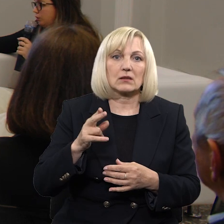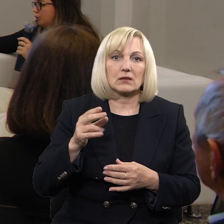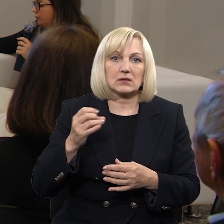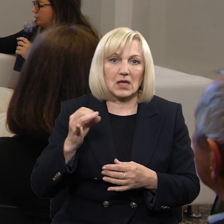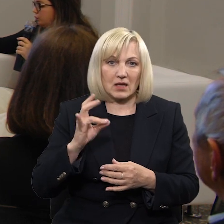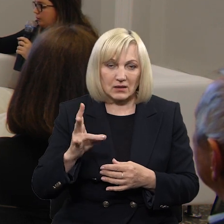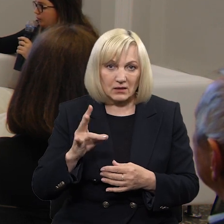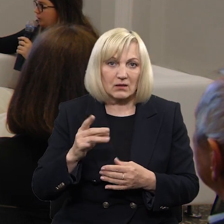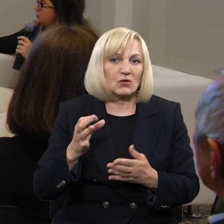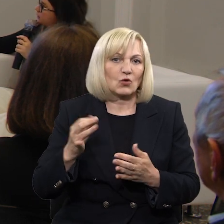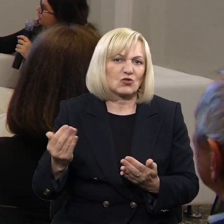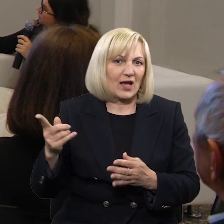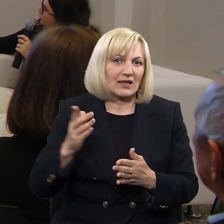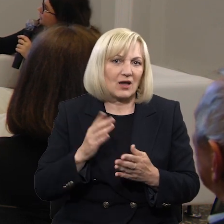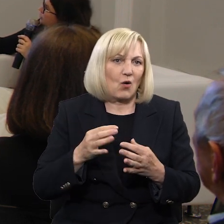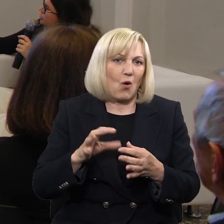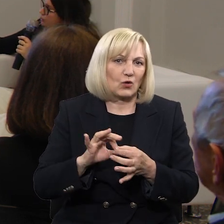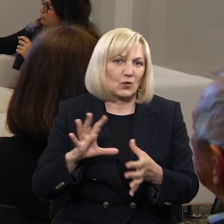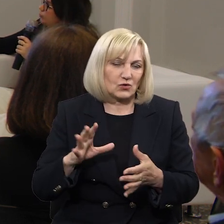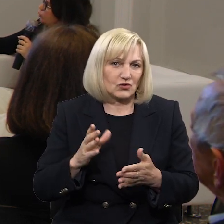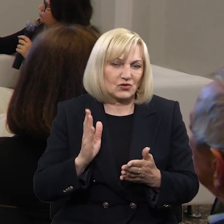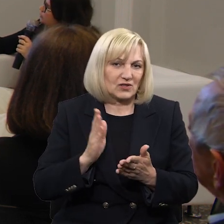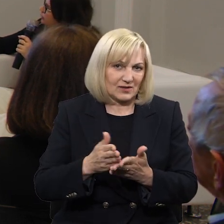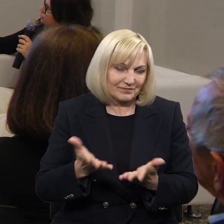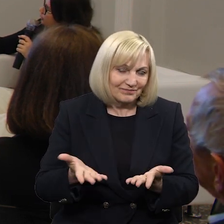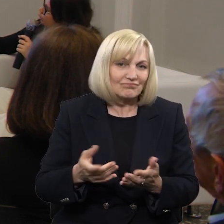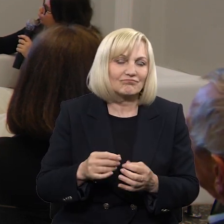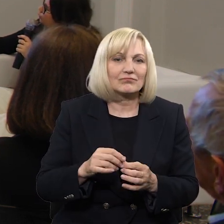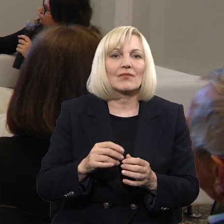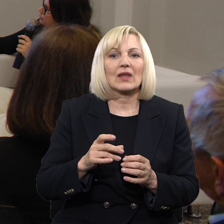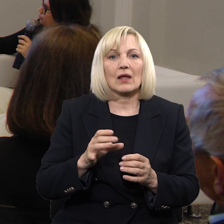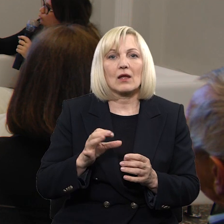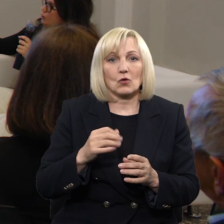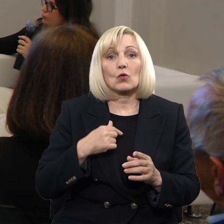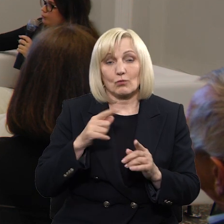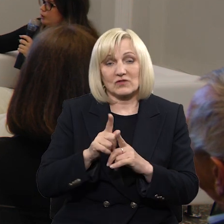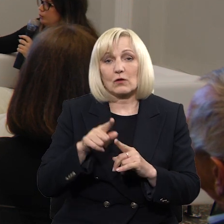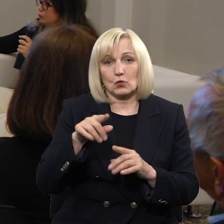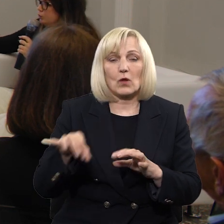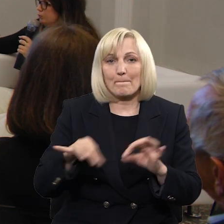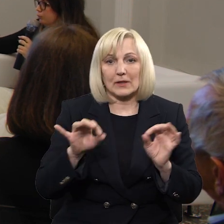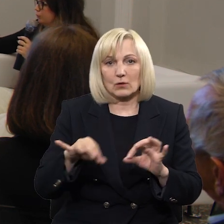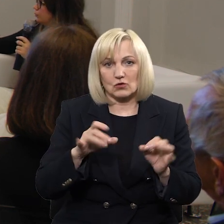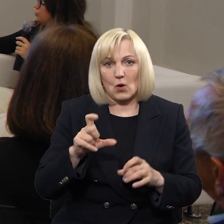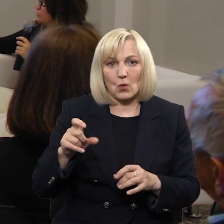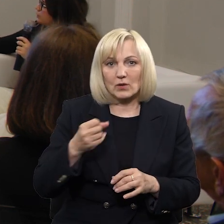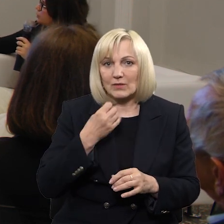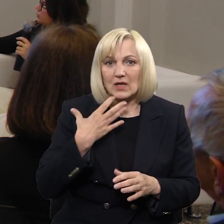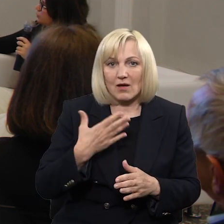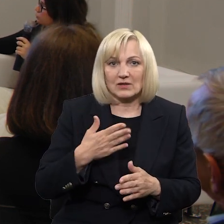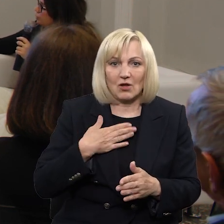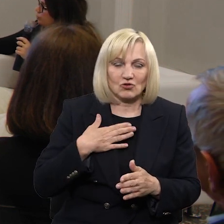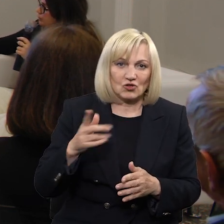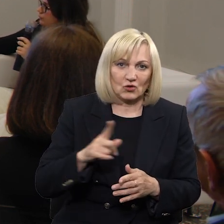сожалению сейчас они отключили возможность прямых трансляций Хотя сейчас там их тоже просматривали но мы туда-сюда подгружаем потому что людям очень